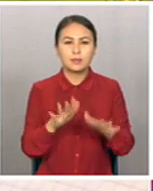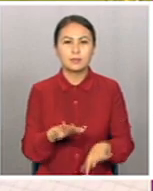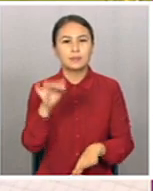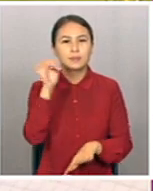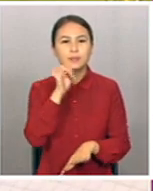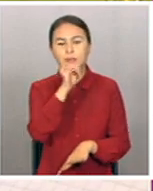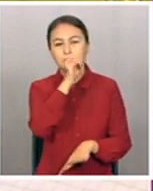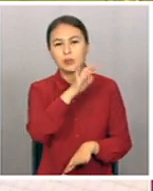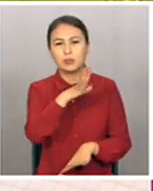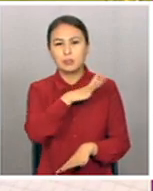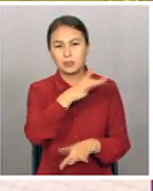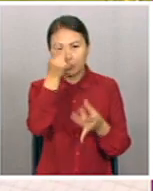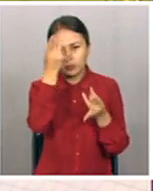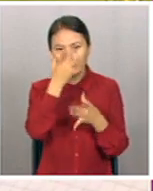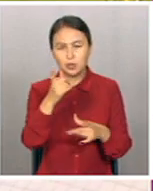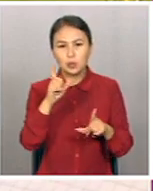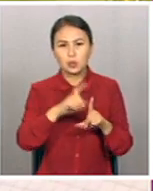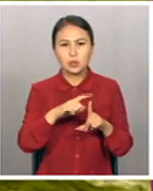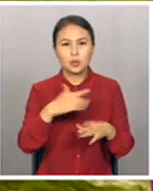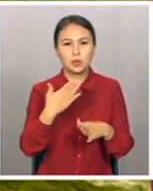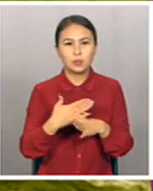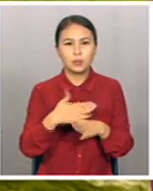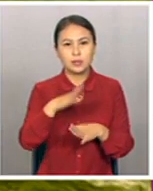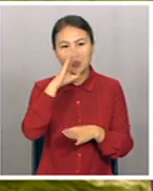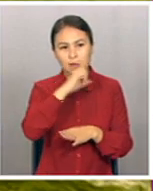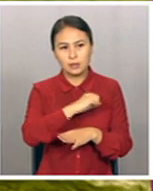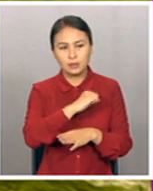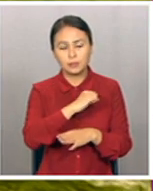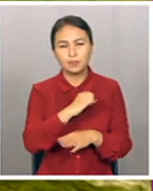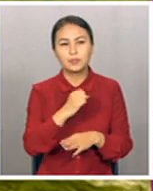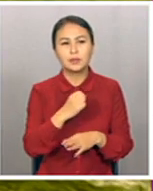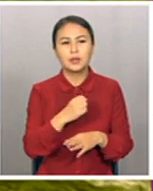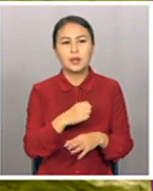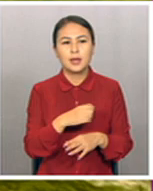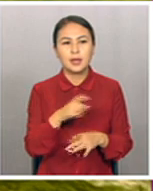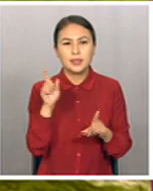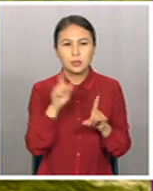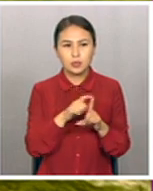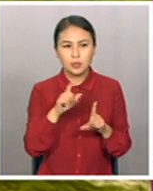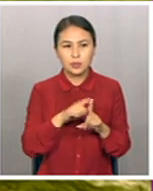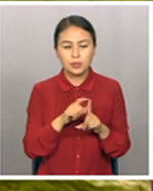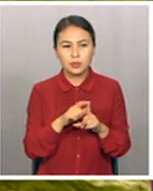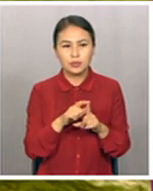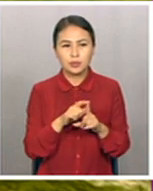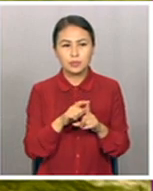келетін сыпайы сөздер көмекте салады. Сиқырлы сөздер?